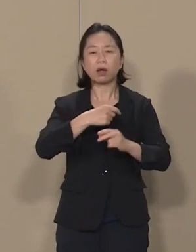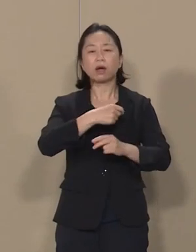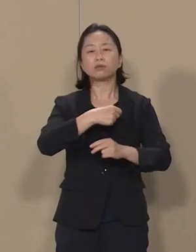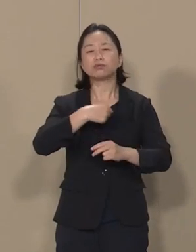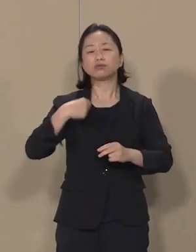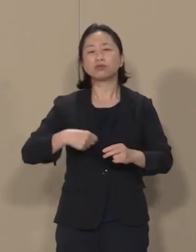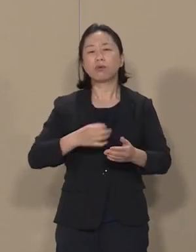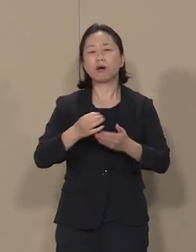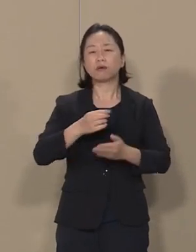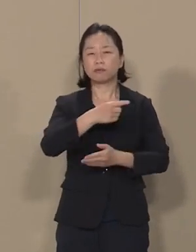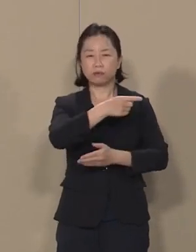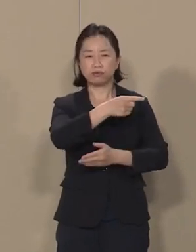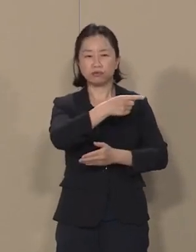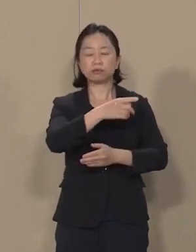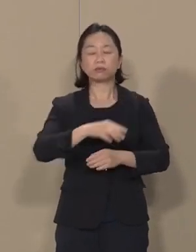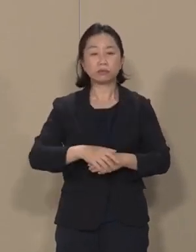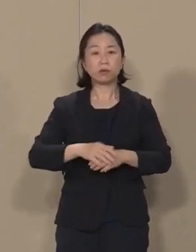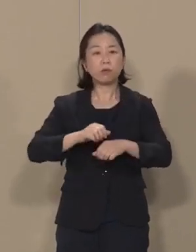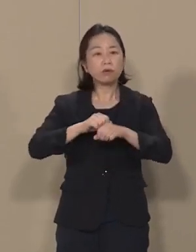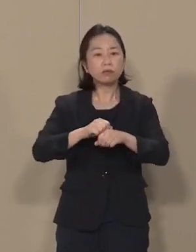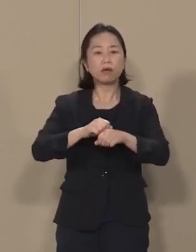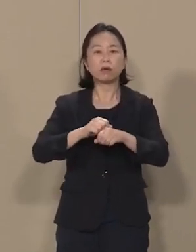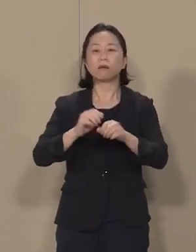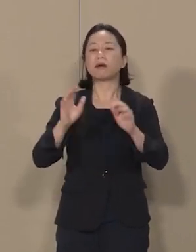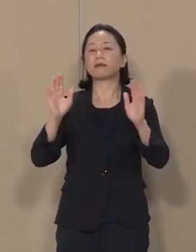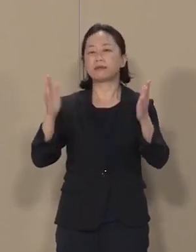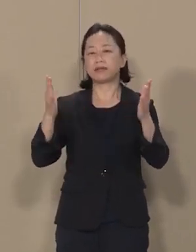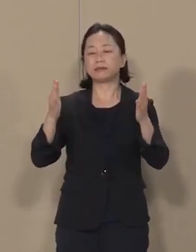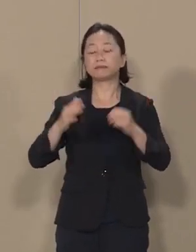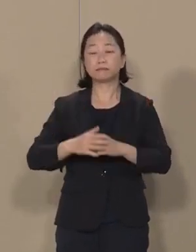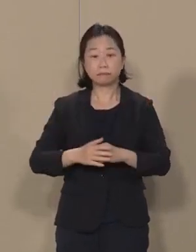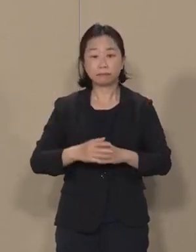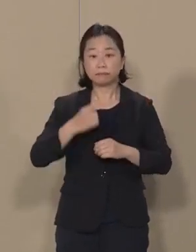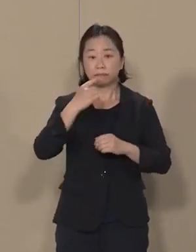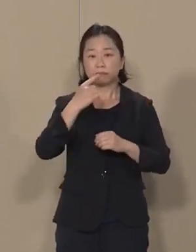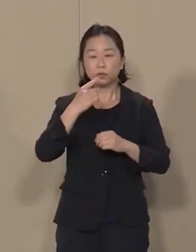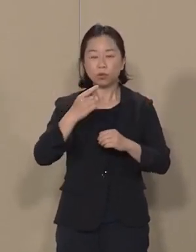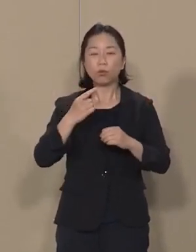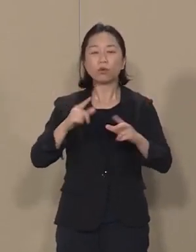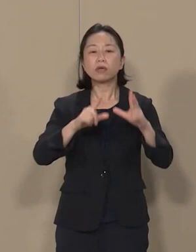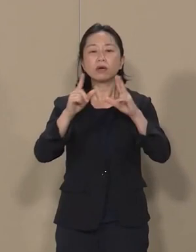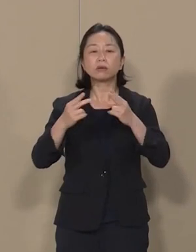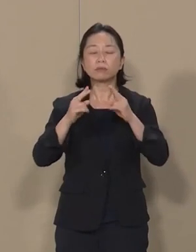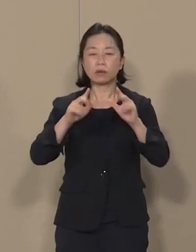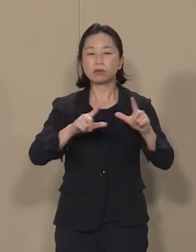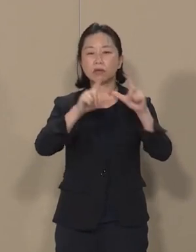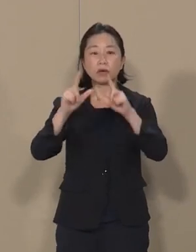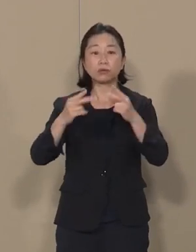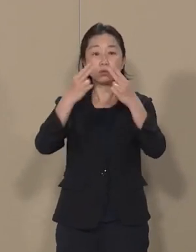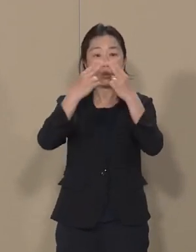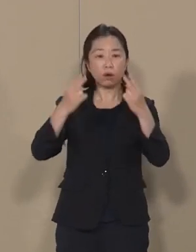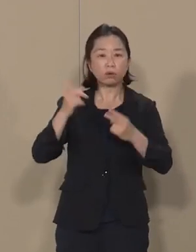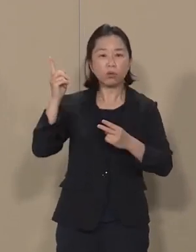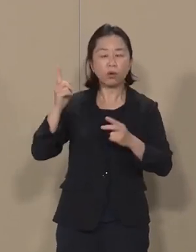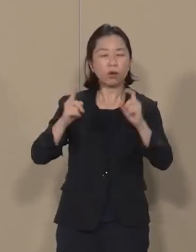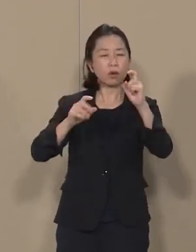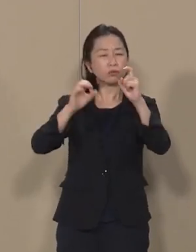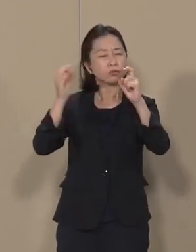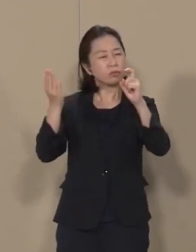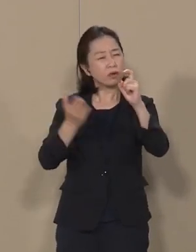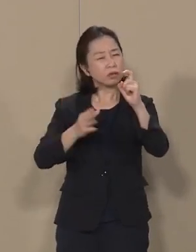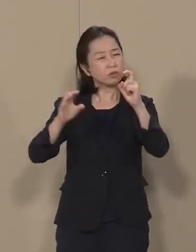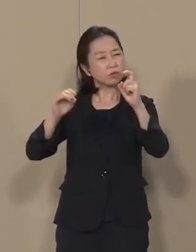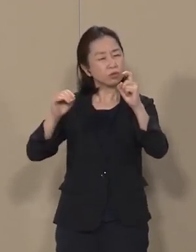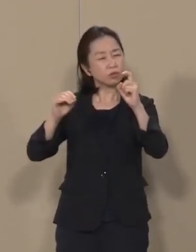ほとんど規制をかけられていません私の住んでいる北海道では1割近くの土地が買われていると言われて